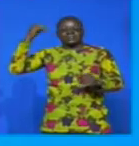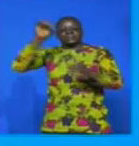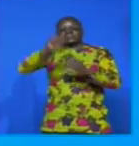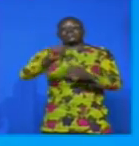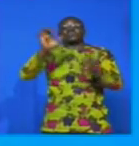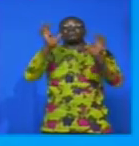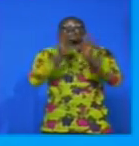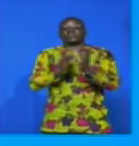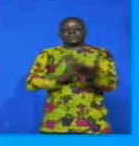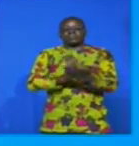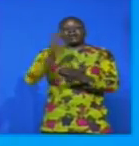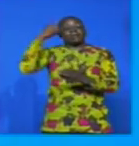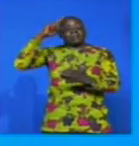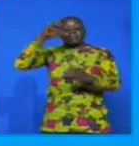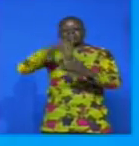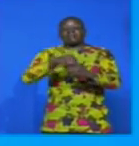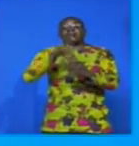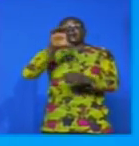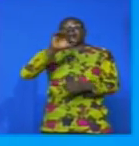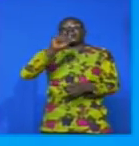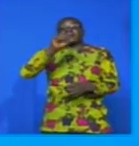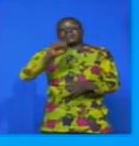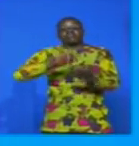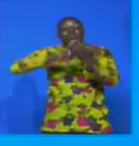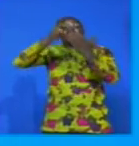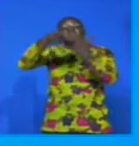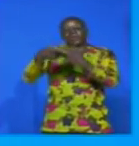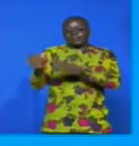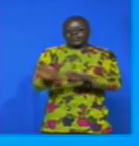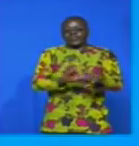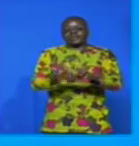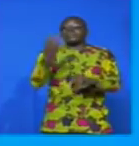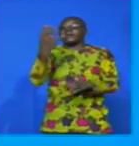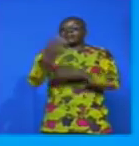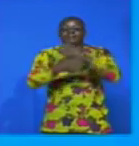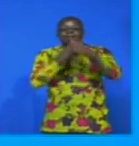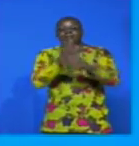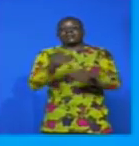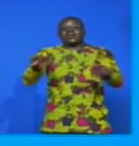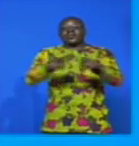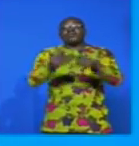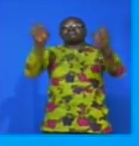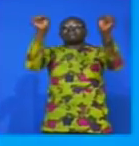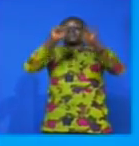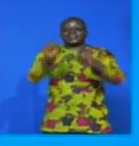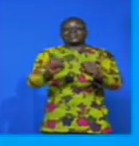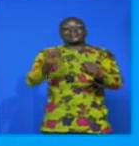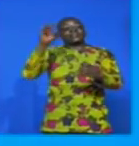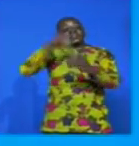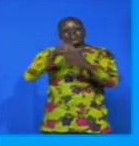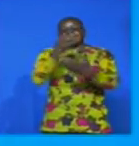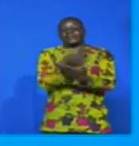le phénomène dans les cascades. Le programme, qui sera exécuté sur 4 ans, a comme pour stratégie notamment le financement